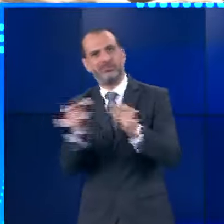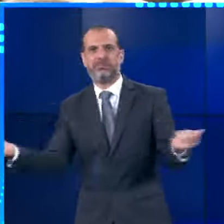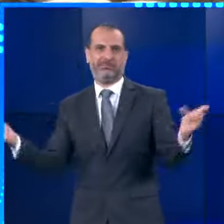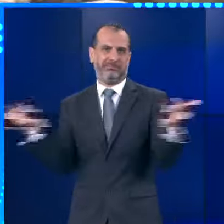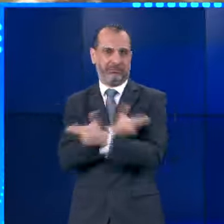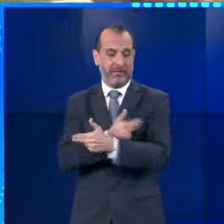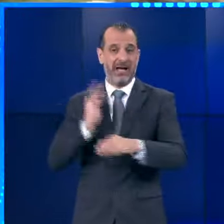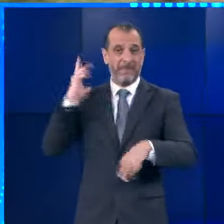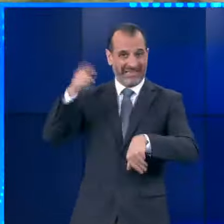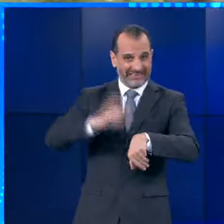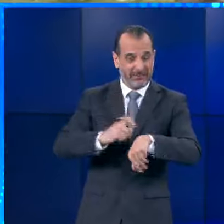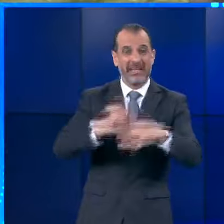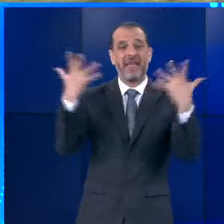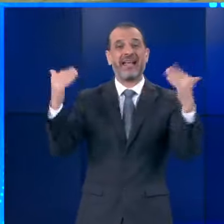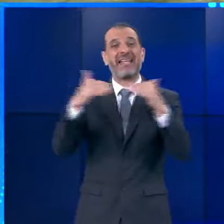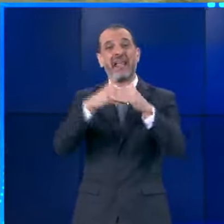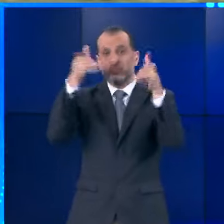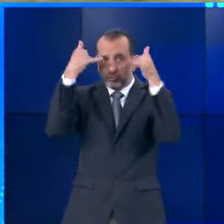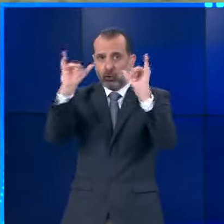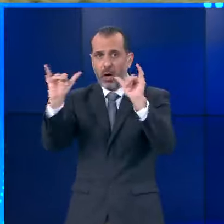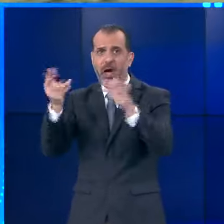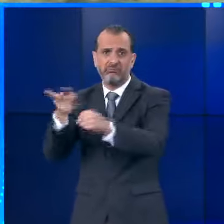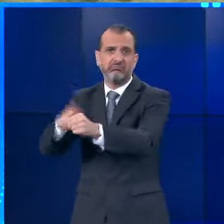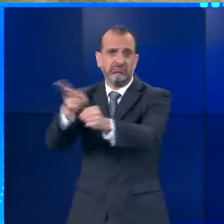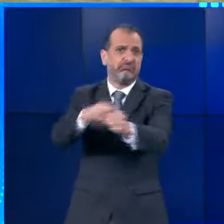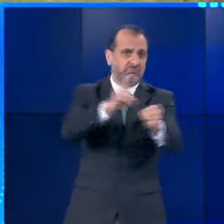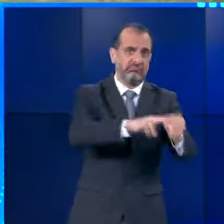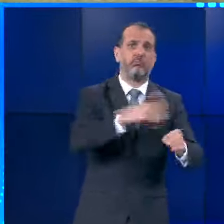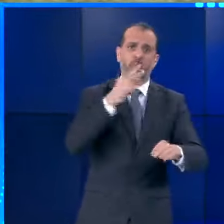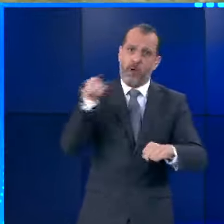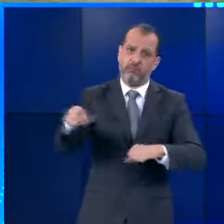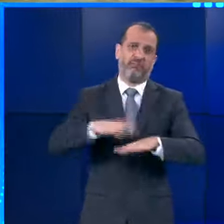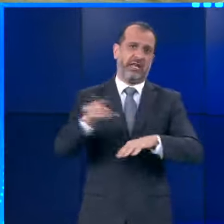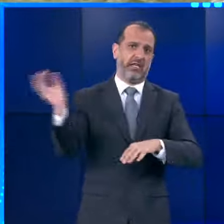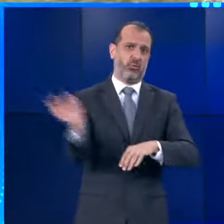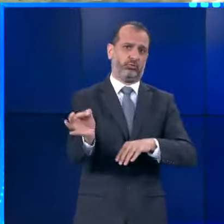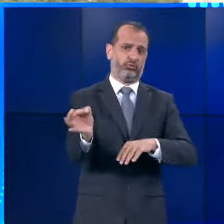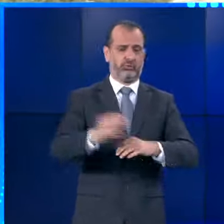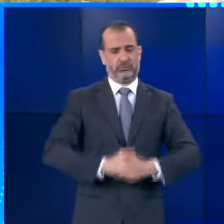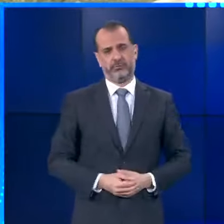έχουν θανατωθεί πάνω από 10.000 εγωπρόβατα στη χώρα μας λόγω της πανόλης.